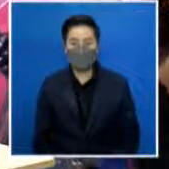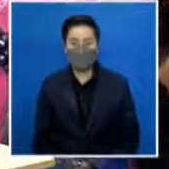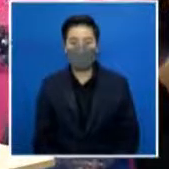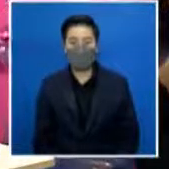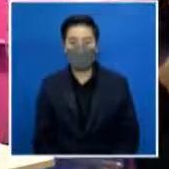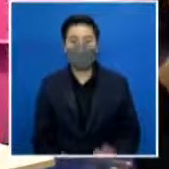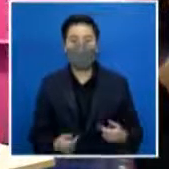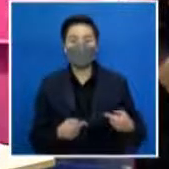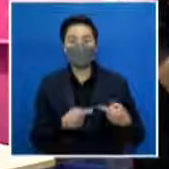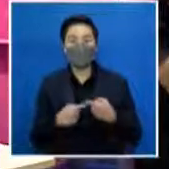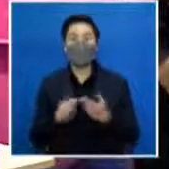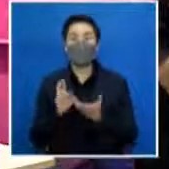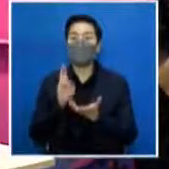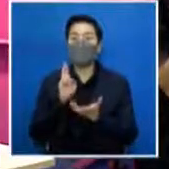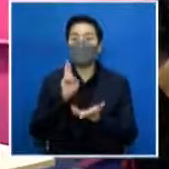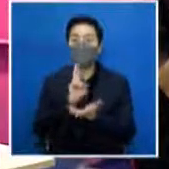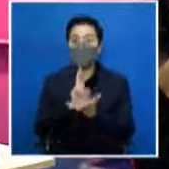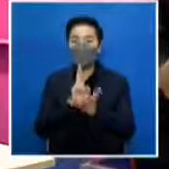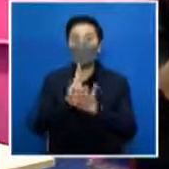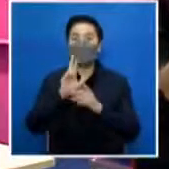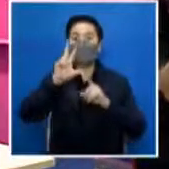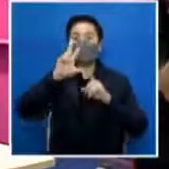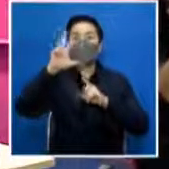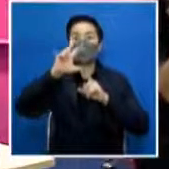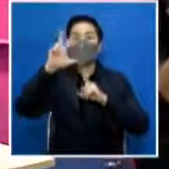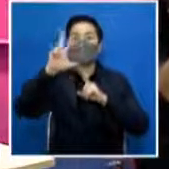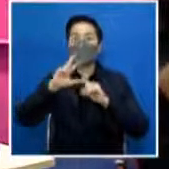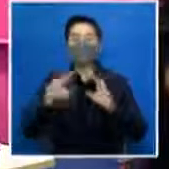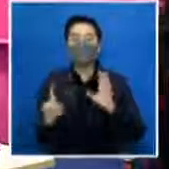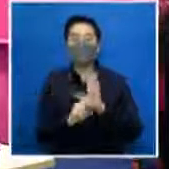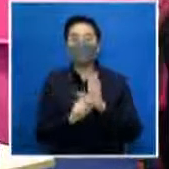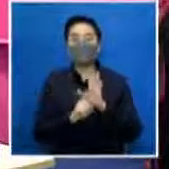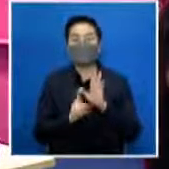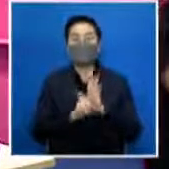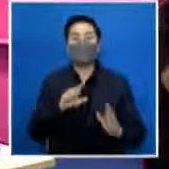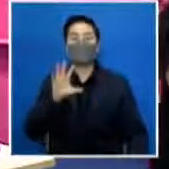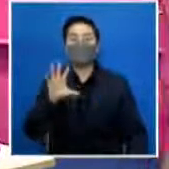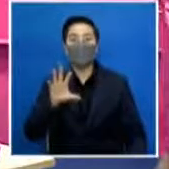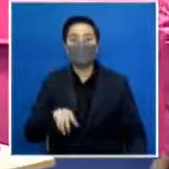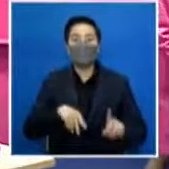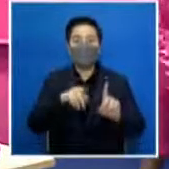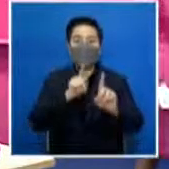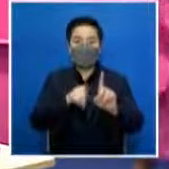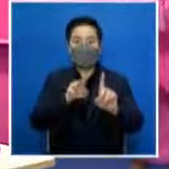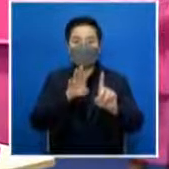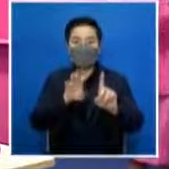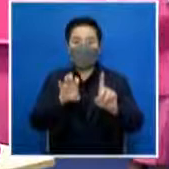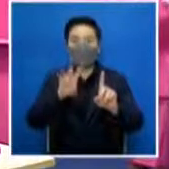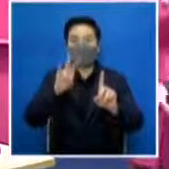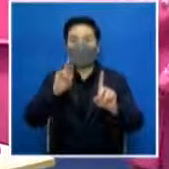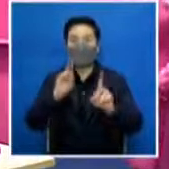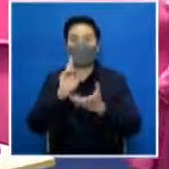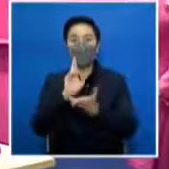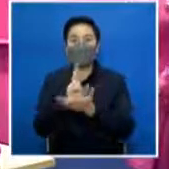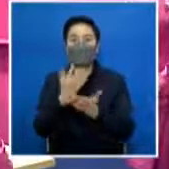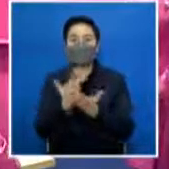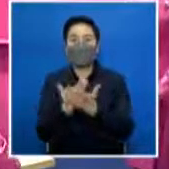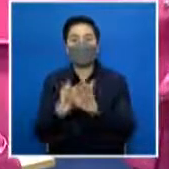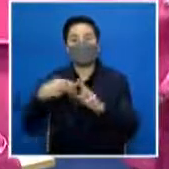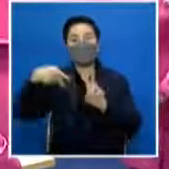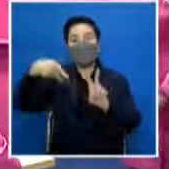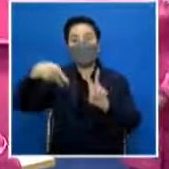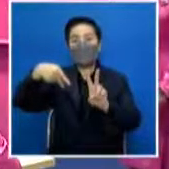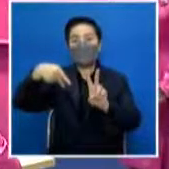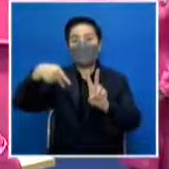ต่อไปจะทำการออกรางวัลอันดับที่3ออก5ครั้ง 1,470 อันดับอันดับละ 2,000 บา